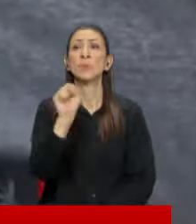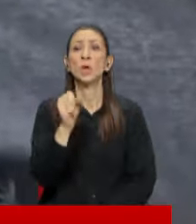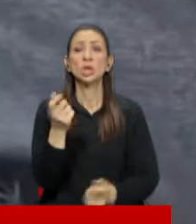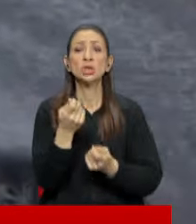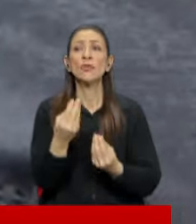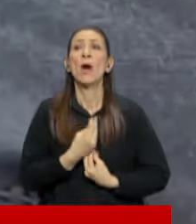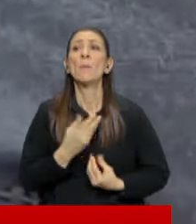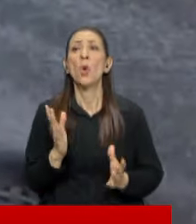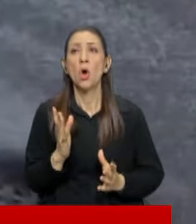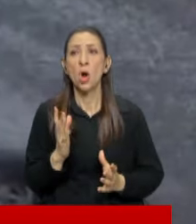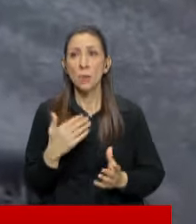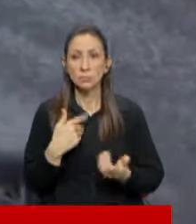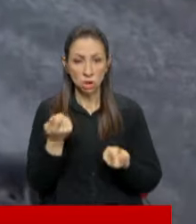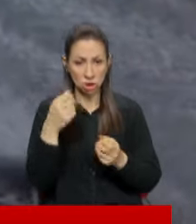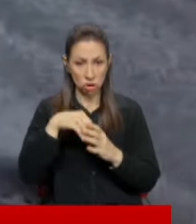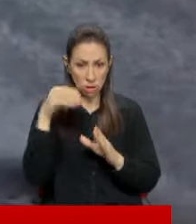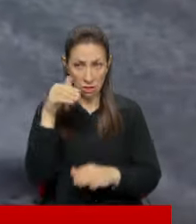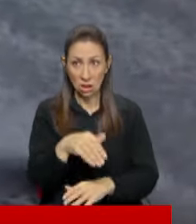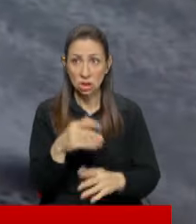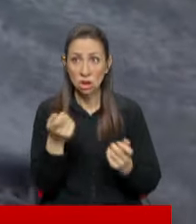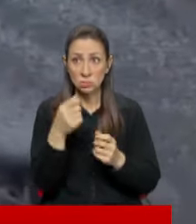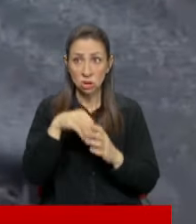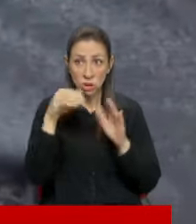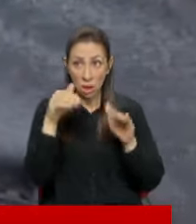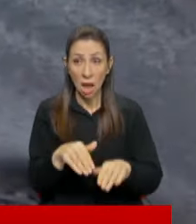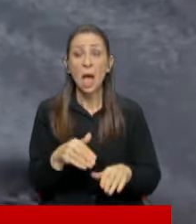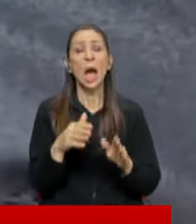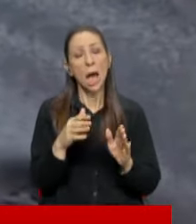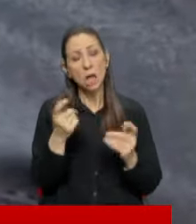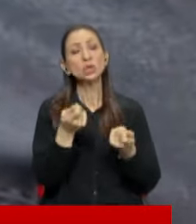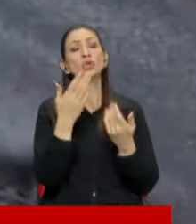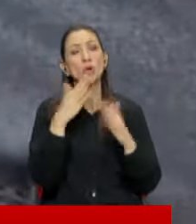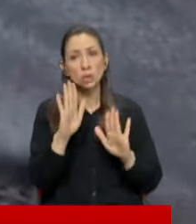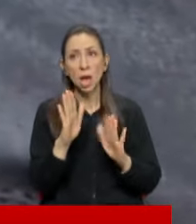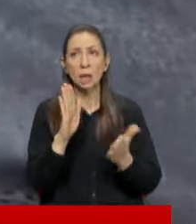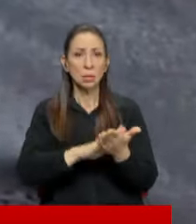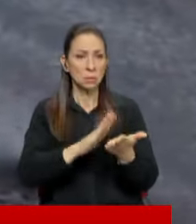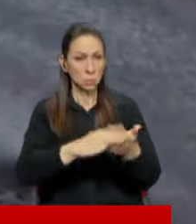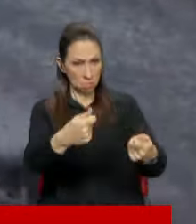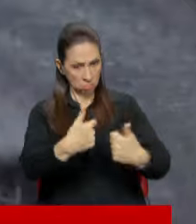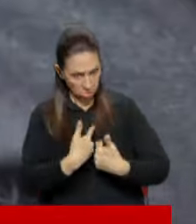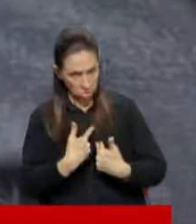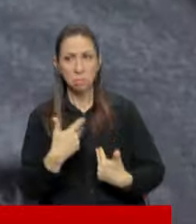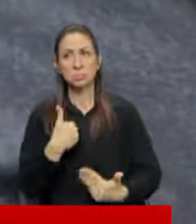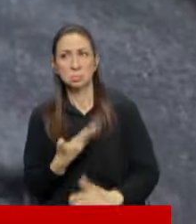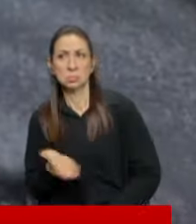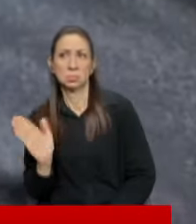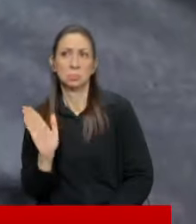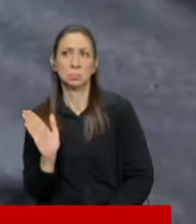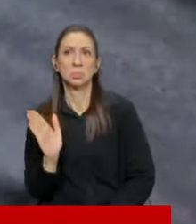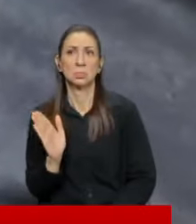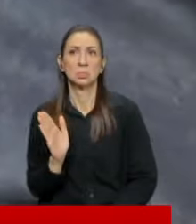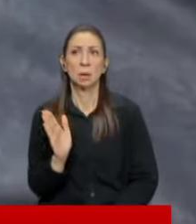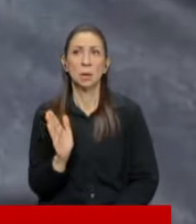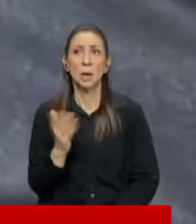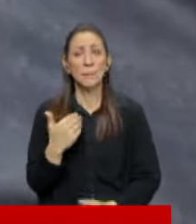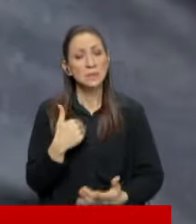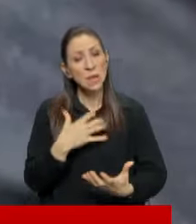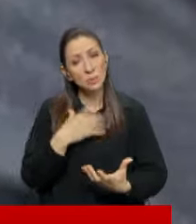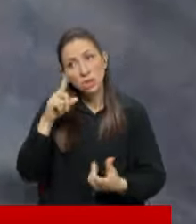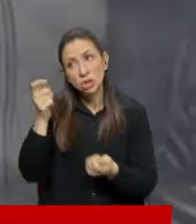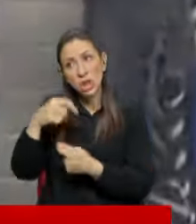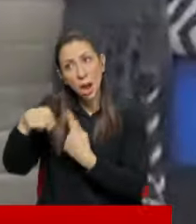iş veriyorlar? Biz buraya iş için geldik, çalışmak için geldik. Ha, iş vermiyorlarsa tanzimatımızı versinler, biz evimize gidelim. Başımızın